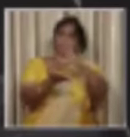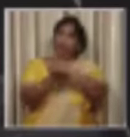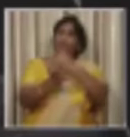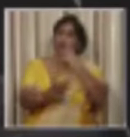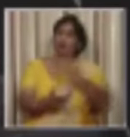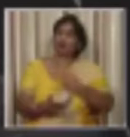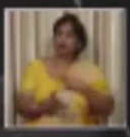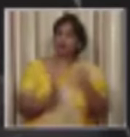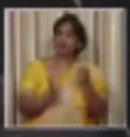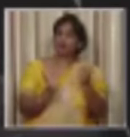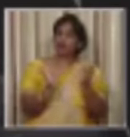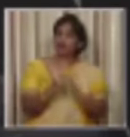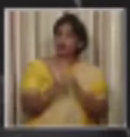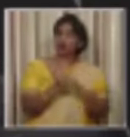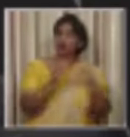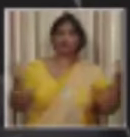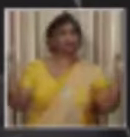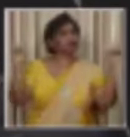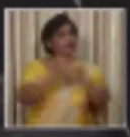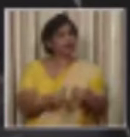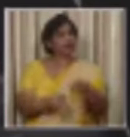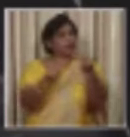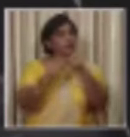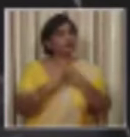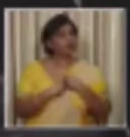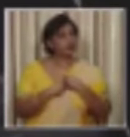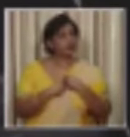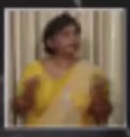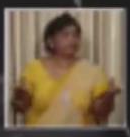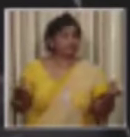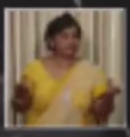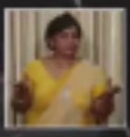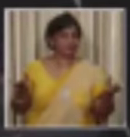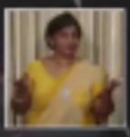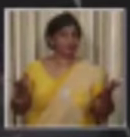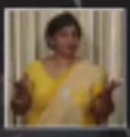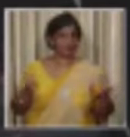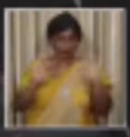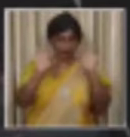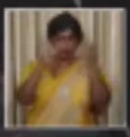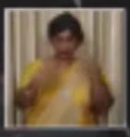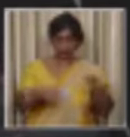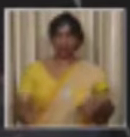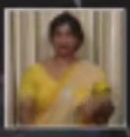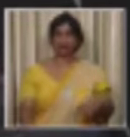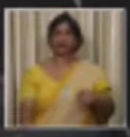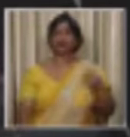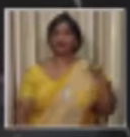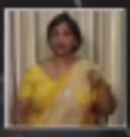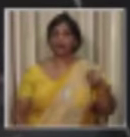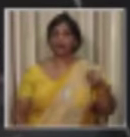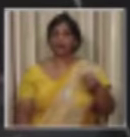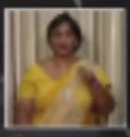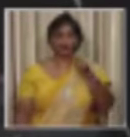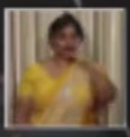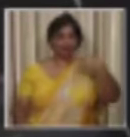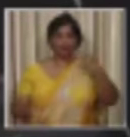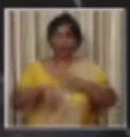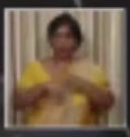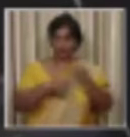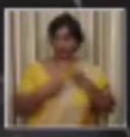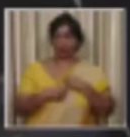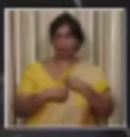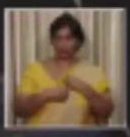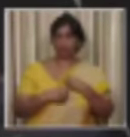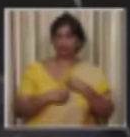කරලා අපේ ආර්ථික කණ්ඩායමට ඒගොල්ලන්ගේ ආර්ථික කණ්ඩායමට දෙන්න කියලා. හැබැයි එහෙම වුණේ නැහැ. මම විනාඩියක අවසන් කරනවා නියෝජ්‍ය කතානායකතුමා නැත්තම් කෑමෙන් පස්සෙත් මට වෙලාව තියෙනවා. විනාඩි